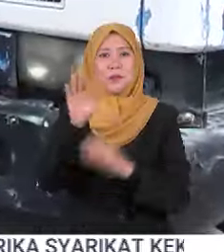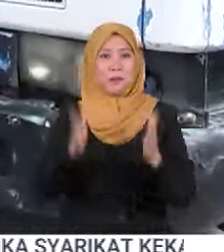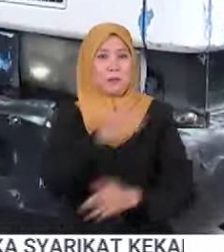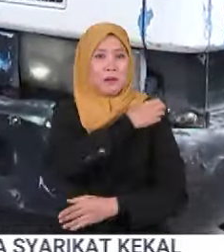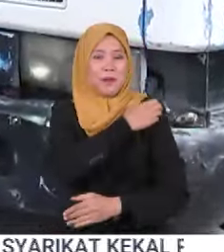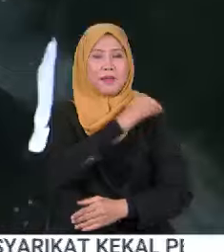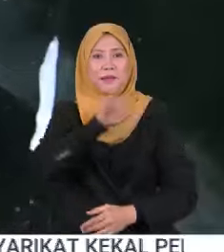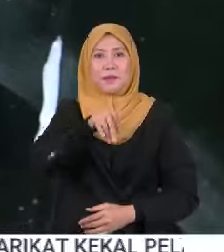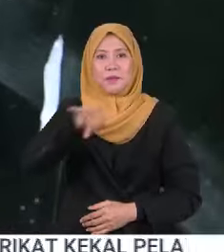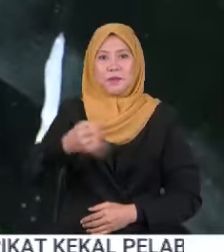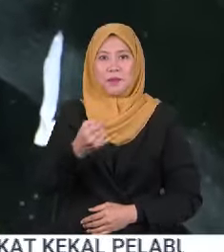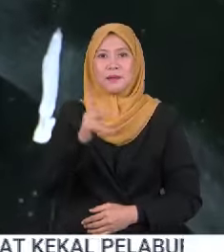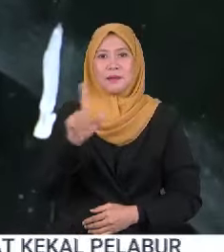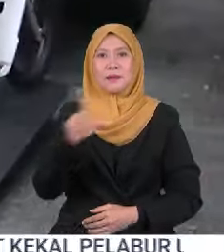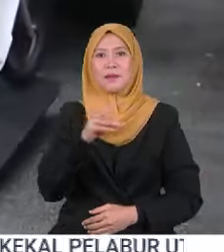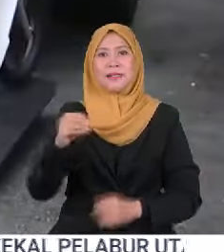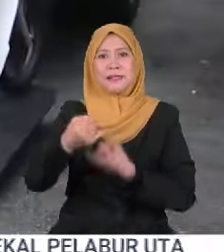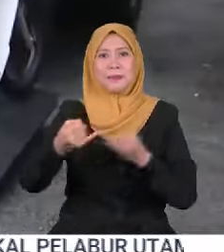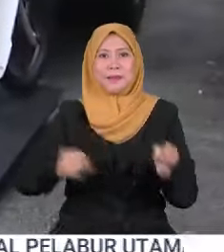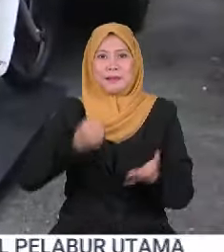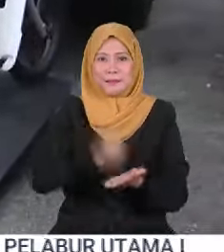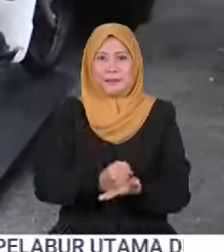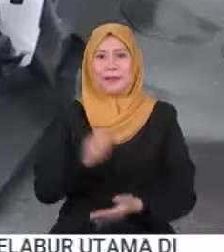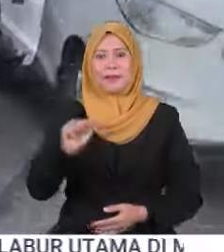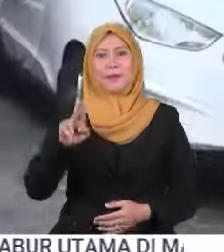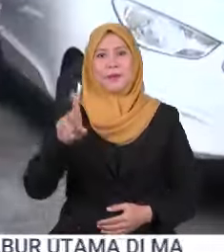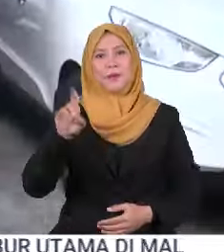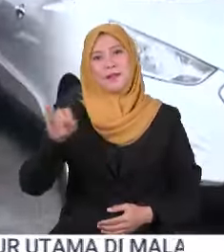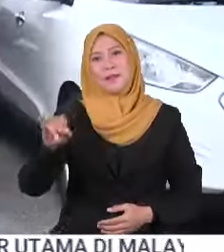anggota JPJWPKL dan Jabatan Immigration. Audi Momano, RTM.